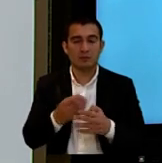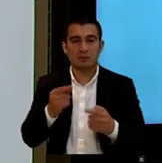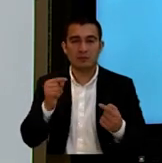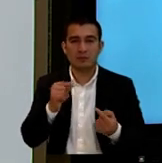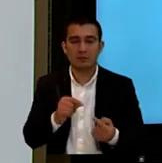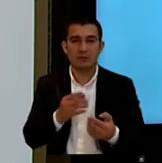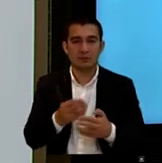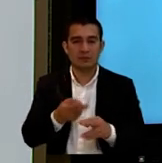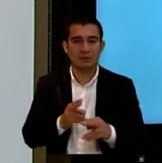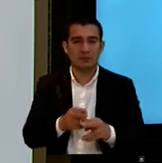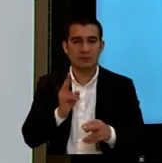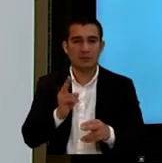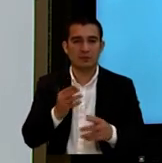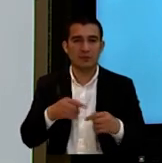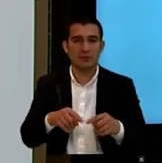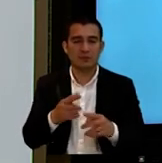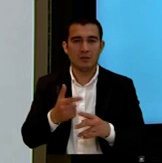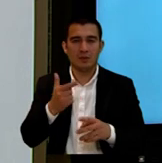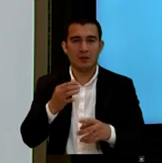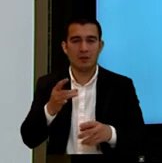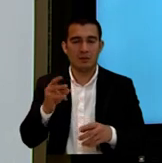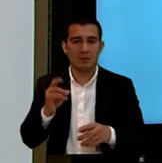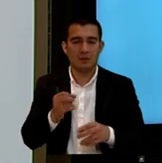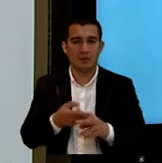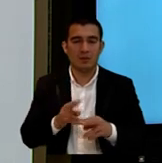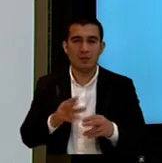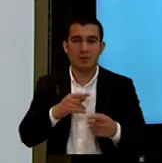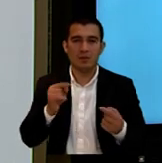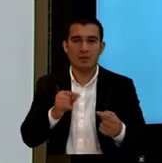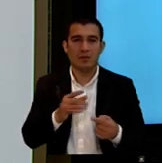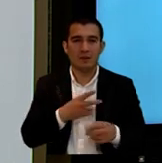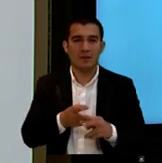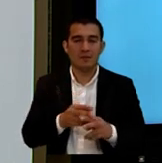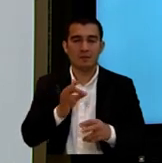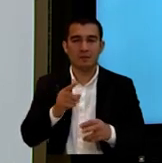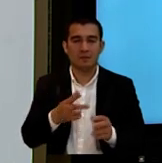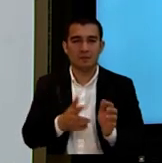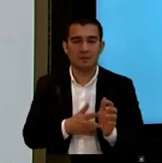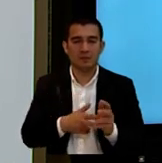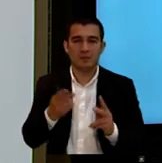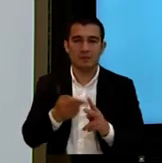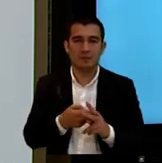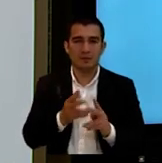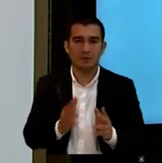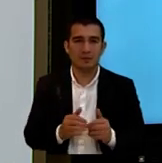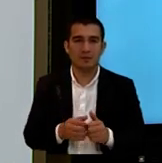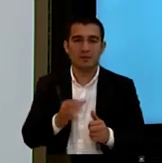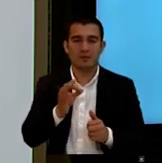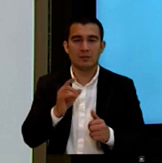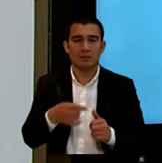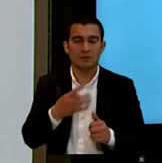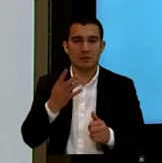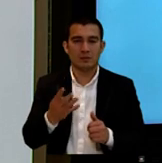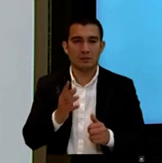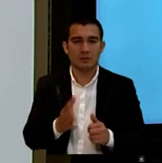katset gipotenuzaning yarmiga tengligidan foydalanib, 0.18 ni 2 ga bo'lsak, 0.14